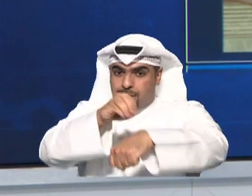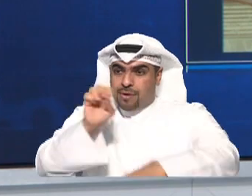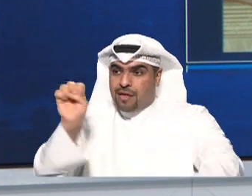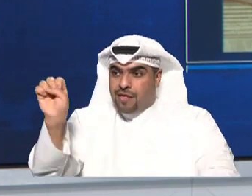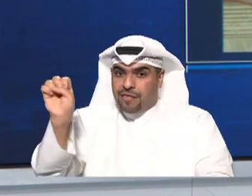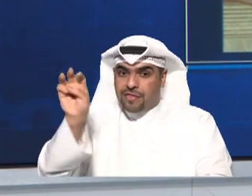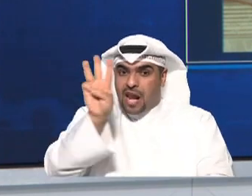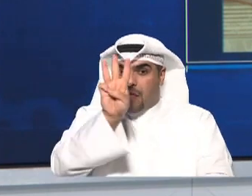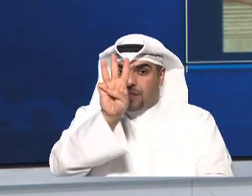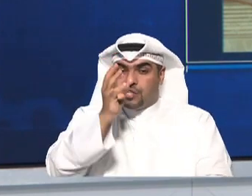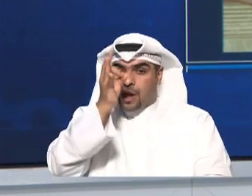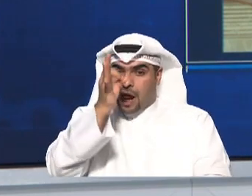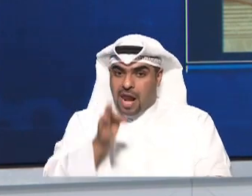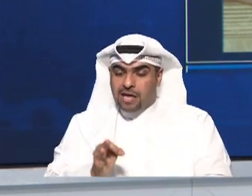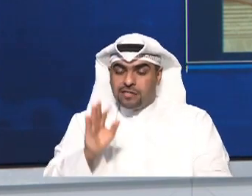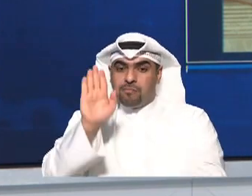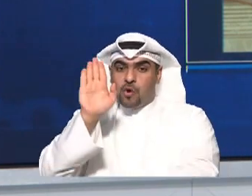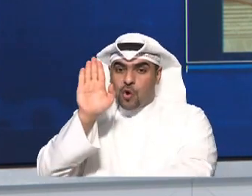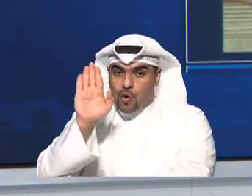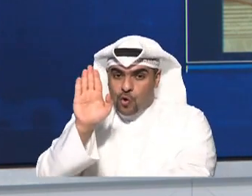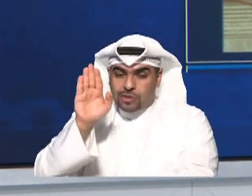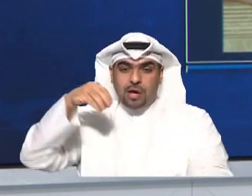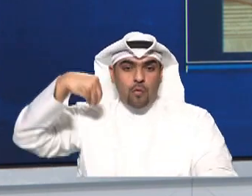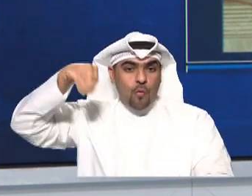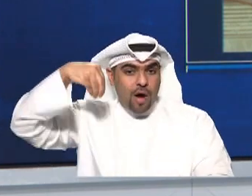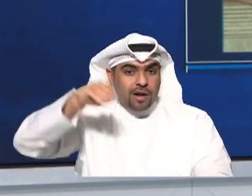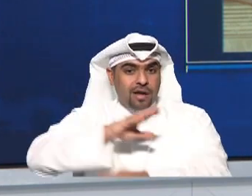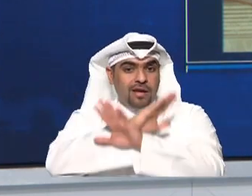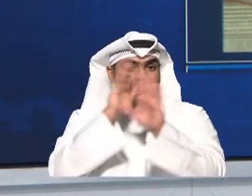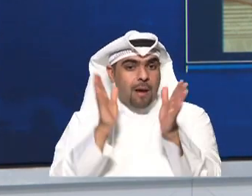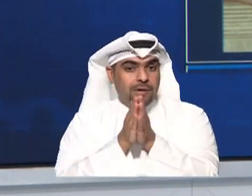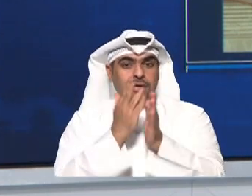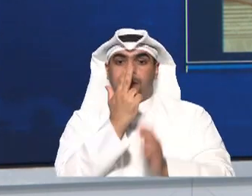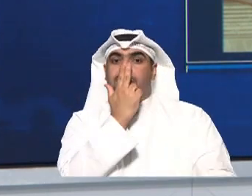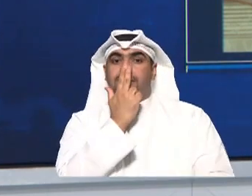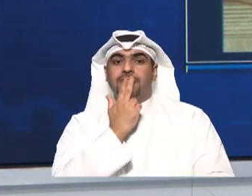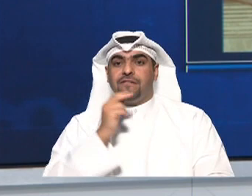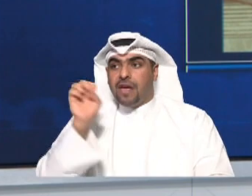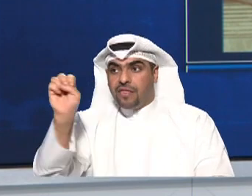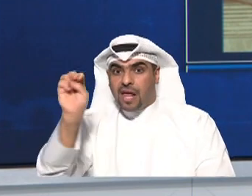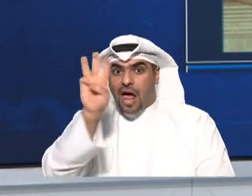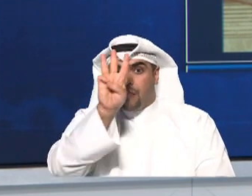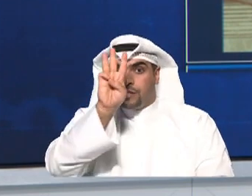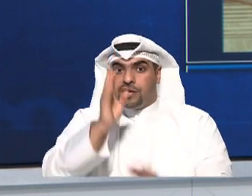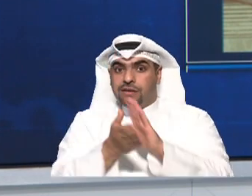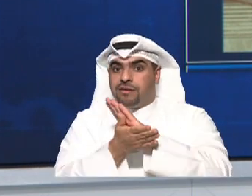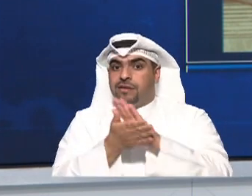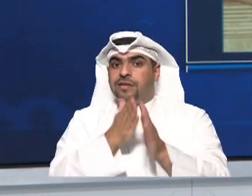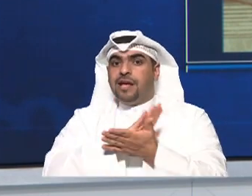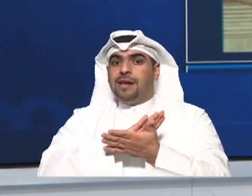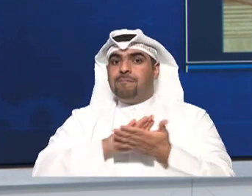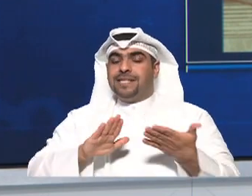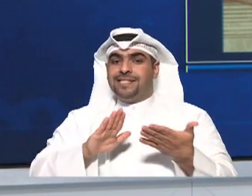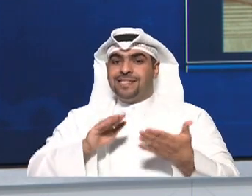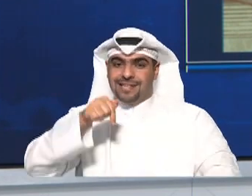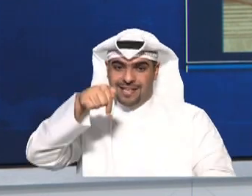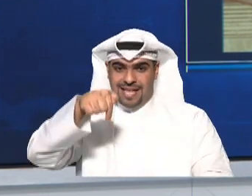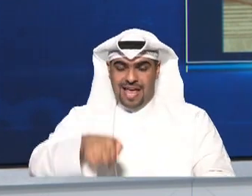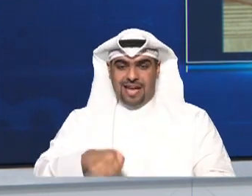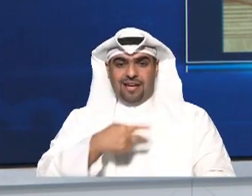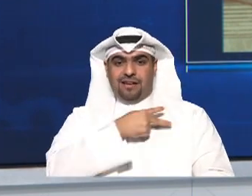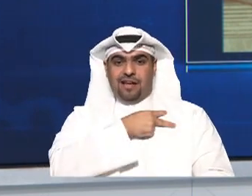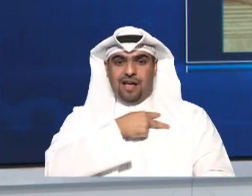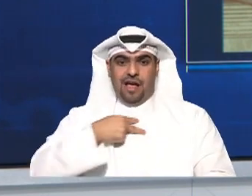القانونية. وشددت الهيئة على ضرورة تفعيل المركبات المتنقلة لخاصية التتبع GPS لتحديد